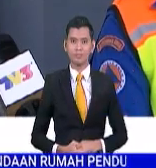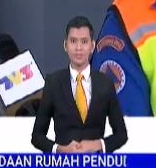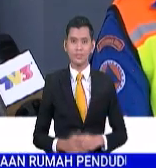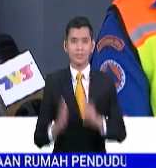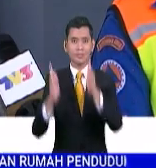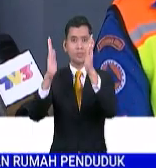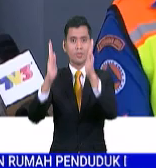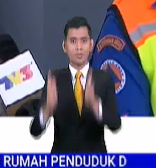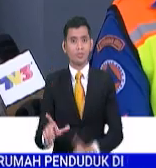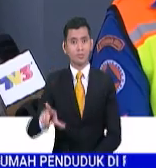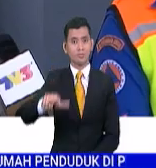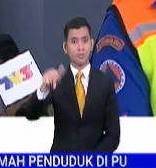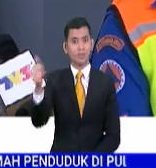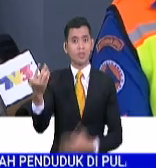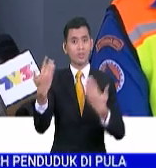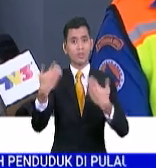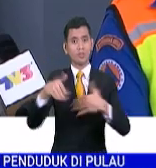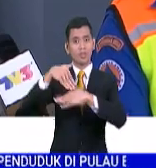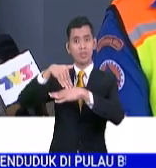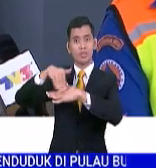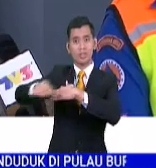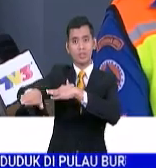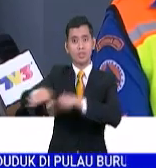mangsa-mangsa yang lain telah pun dibawa ke hospital lah.